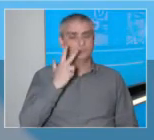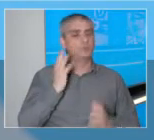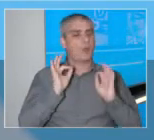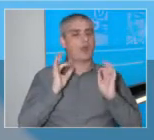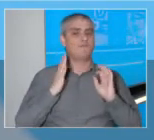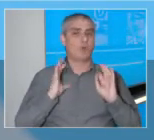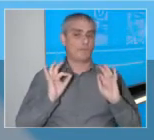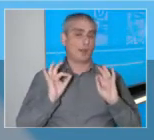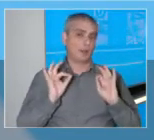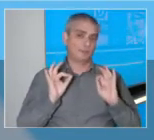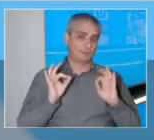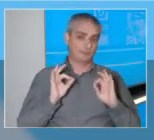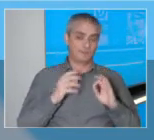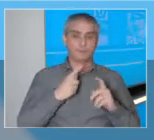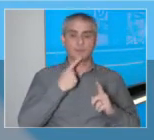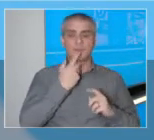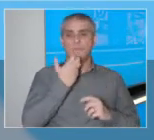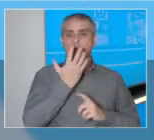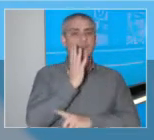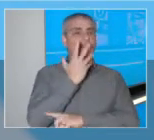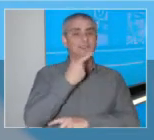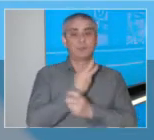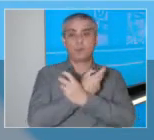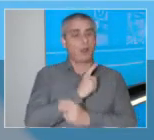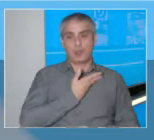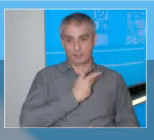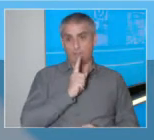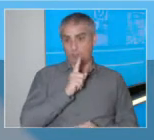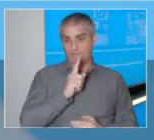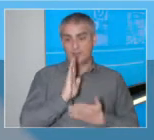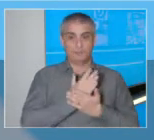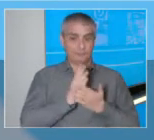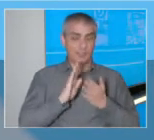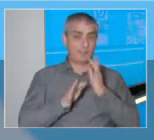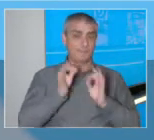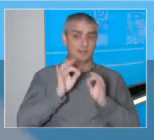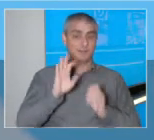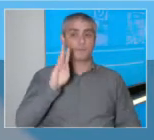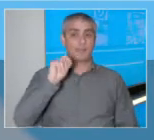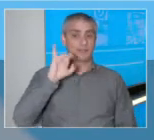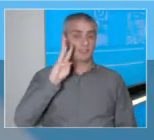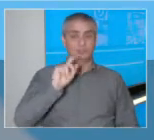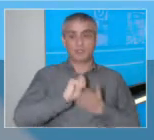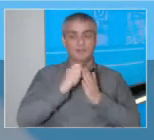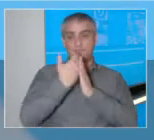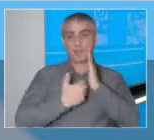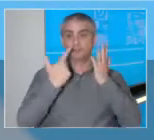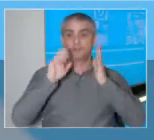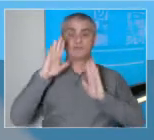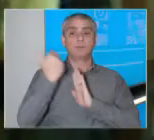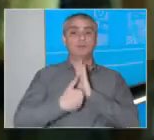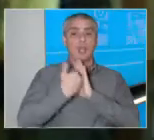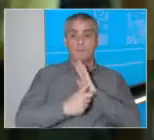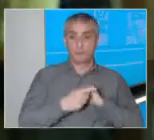פורמלי, פירות העץ המורעל לא התקבלו, אם כי הפסיקה, והשופטת בניש כתבה על זה 75 עמודים,